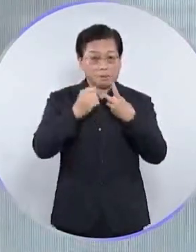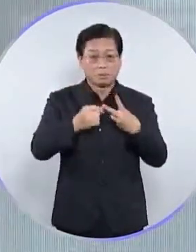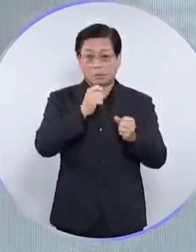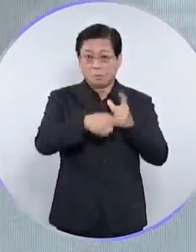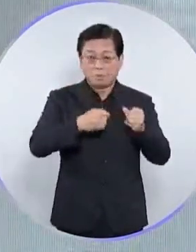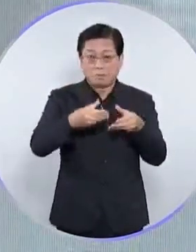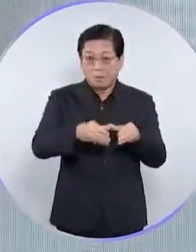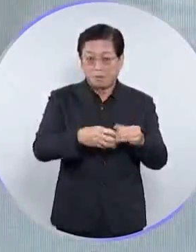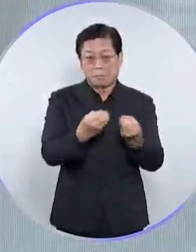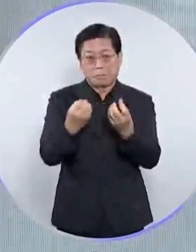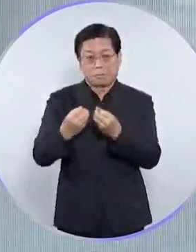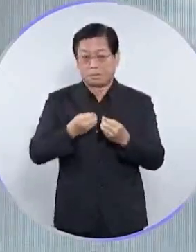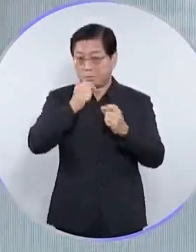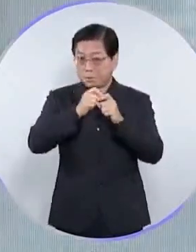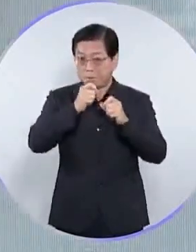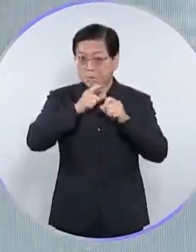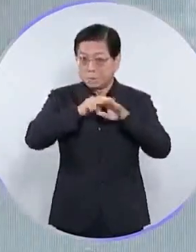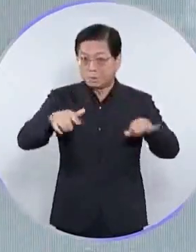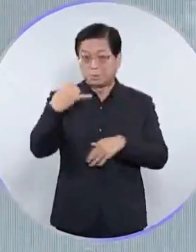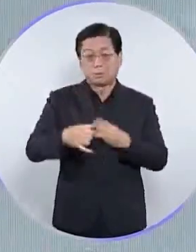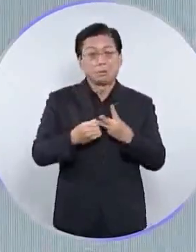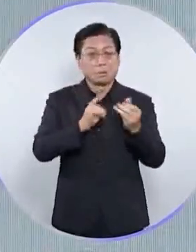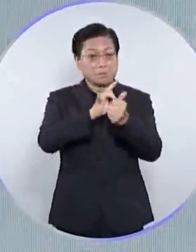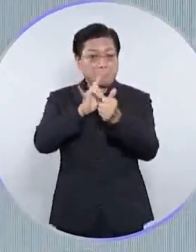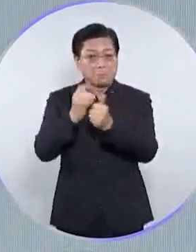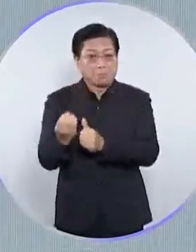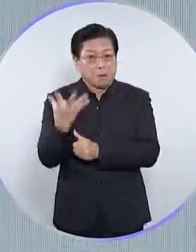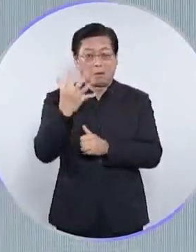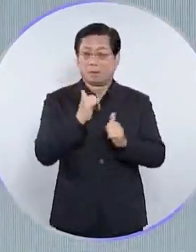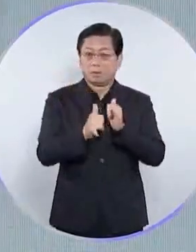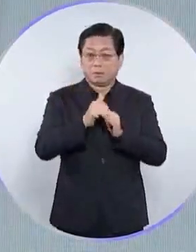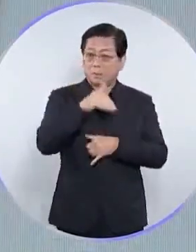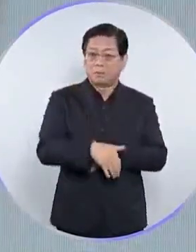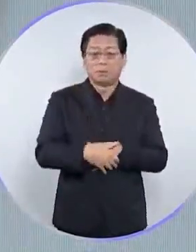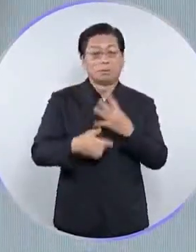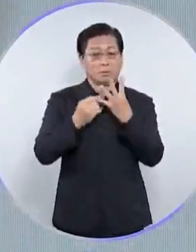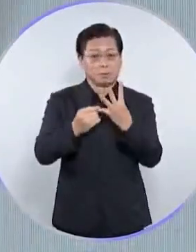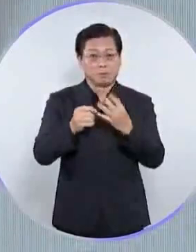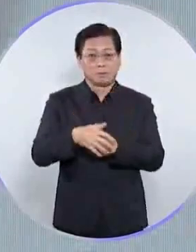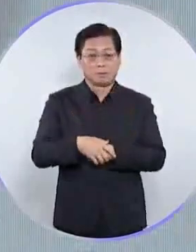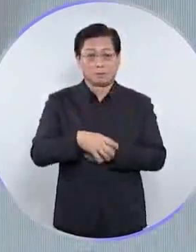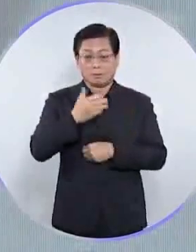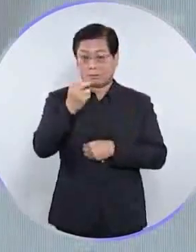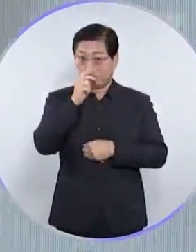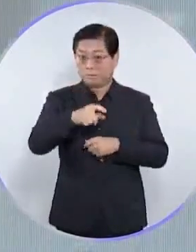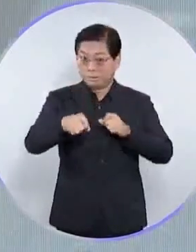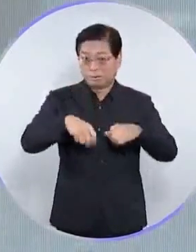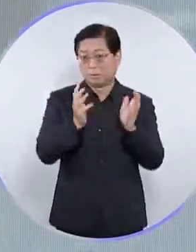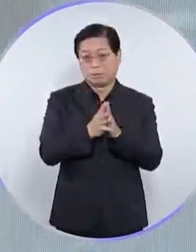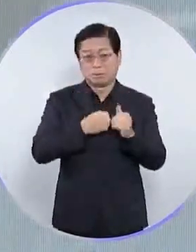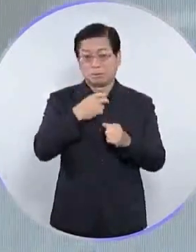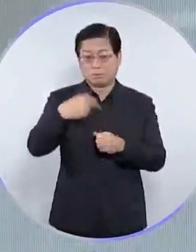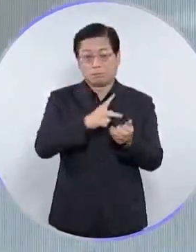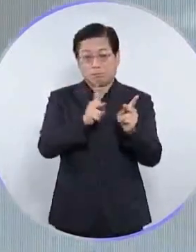烂蛋、食安崩坏；第三个，诈骗猖獗、治安败坏；第四个，前瞻傻逼、